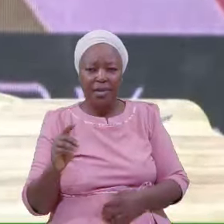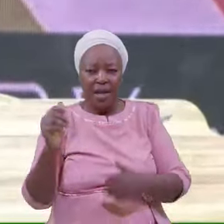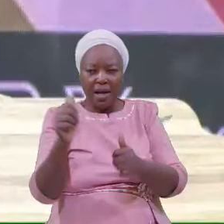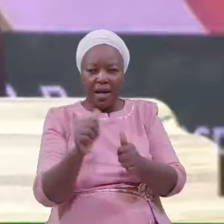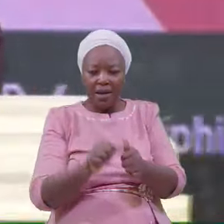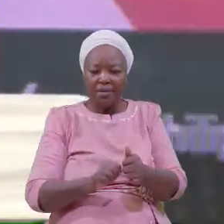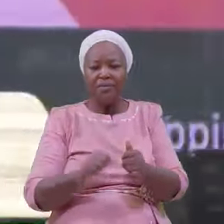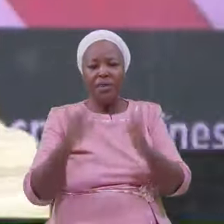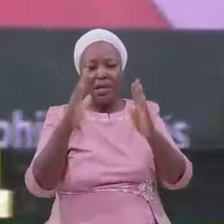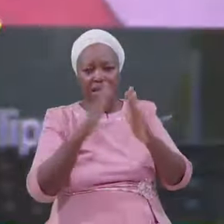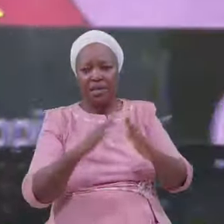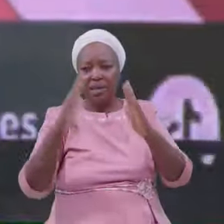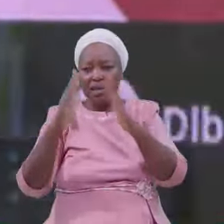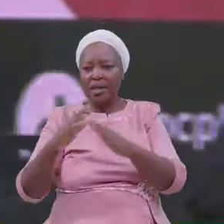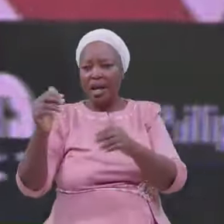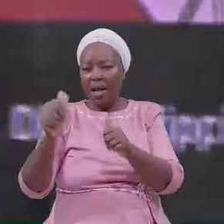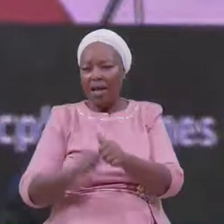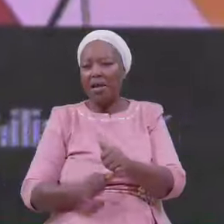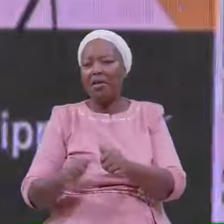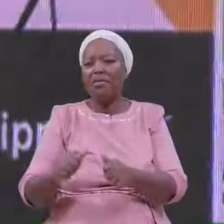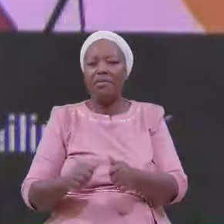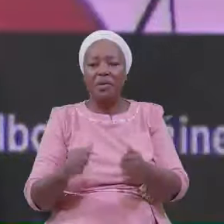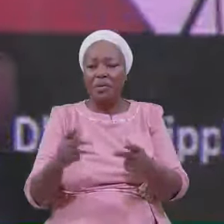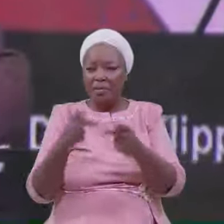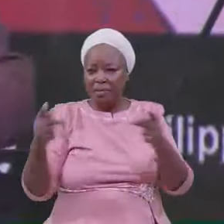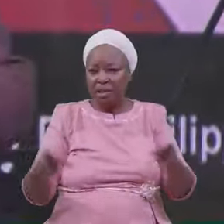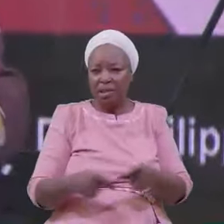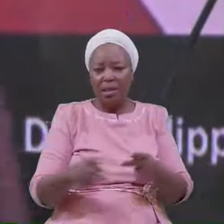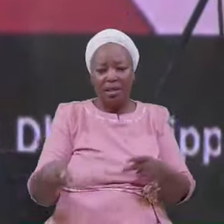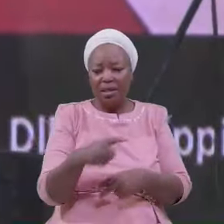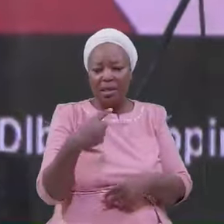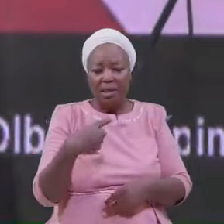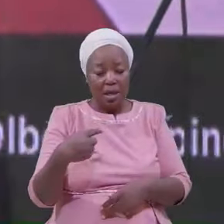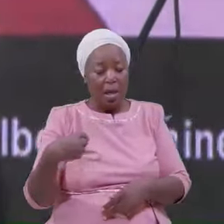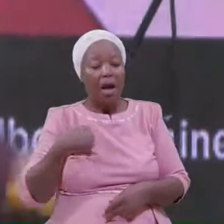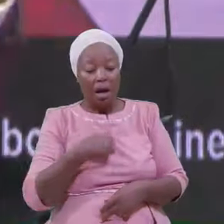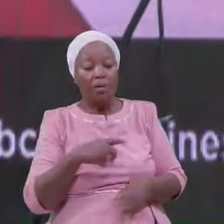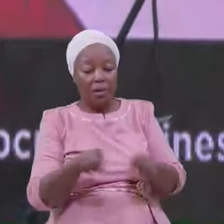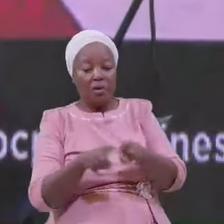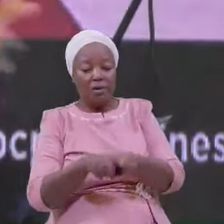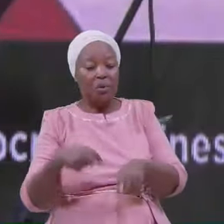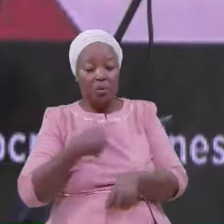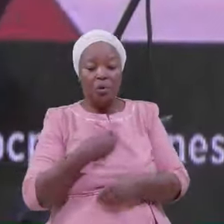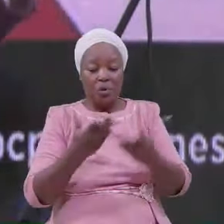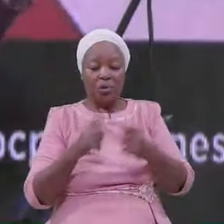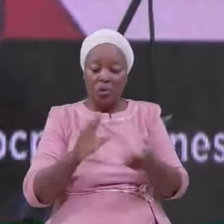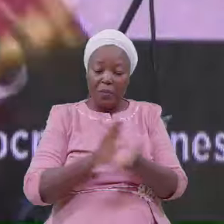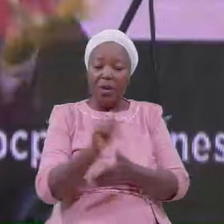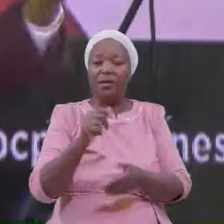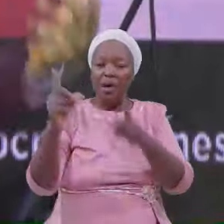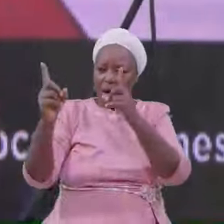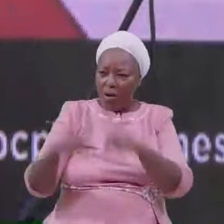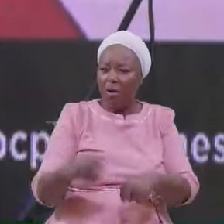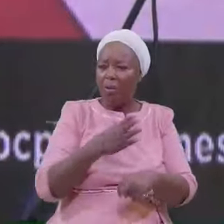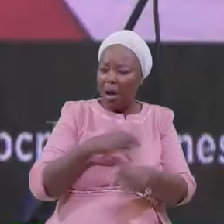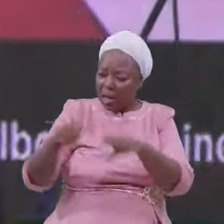every village, every island, they said, we too will want to believe, come and give us the